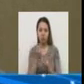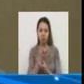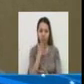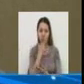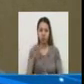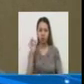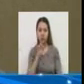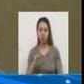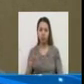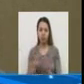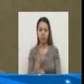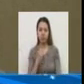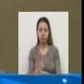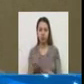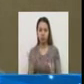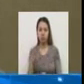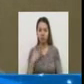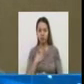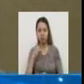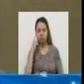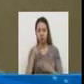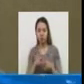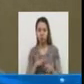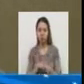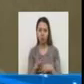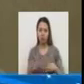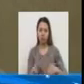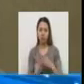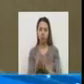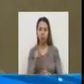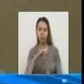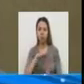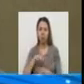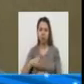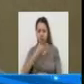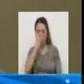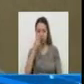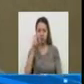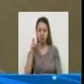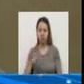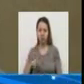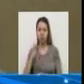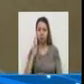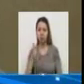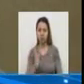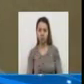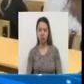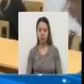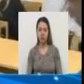бен тарихымызды жаңғырту қажет дейді. Мен бұл ойды толығымен қолдаймын. Өйткені өткенін ұмытқан халықтың болашағы бұлыңғыр